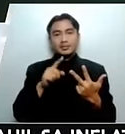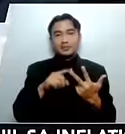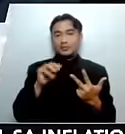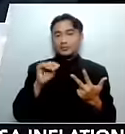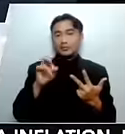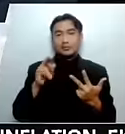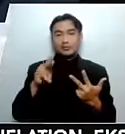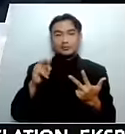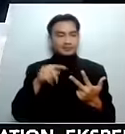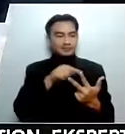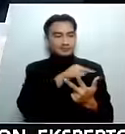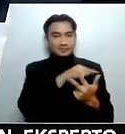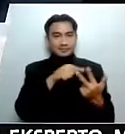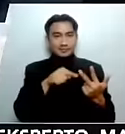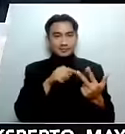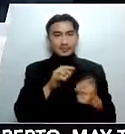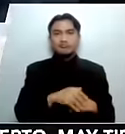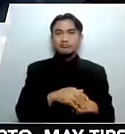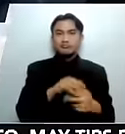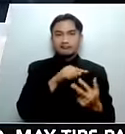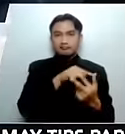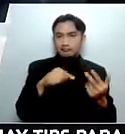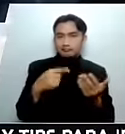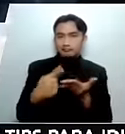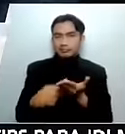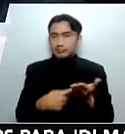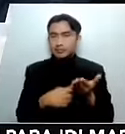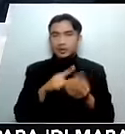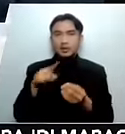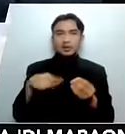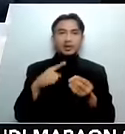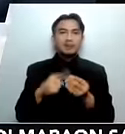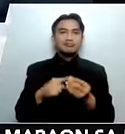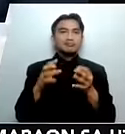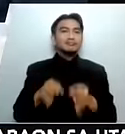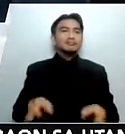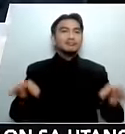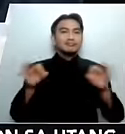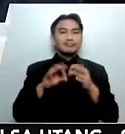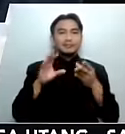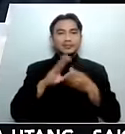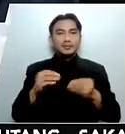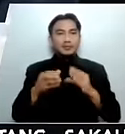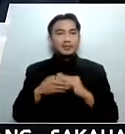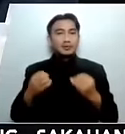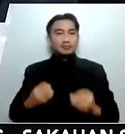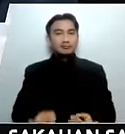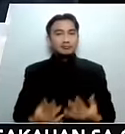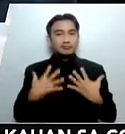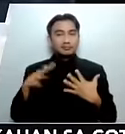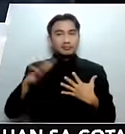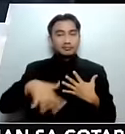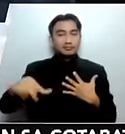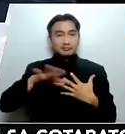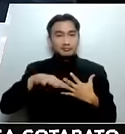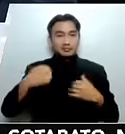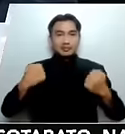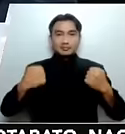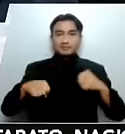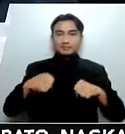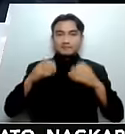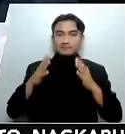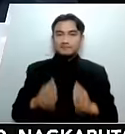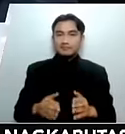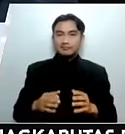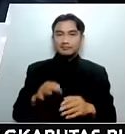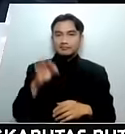Kabilang sa mga pag-uusapan ng mga makabuluhang kwento ng inspirasyon ng mga atletang Pinoy, mapapakinggan ang Game On